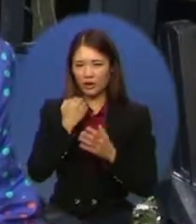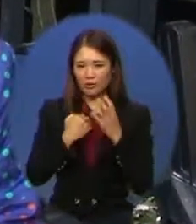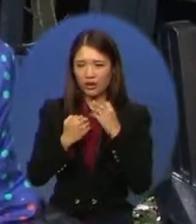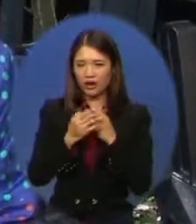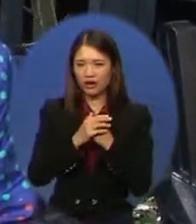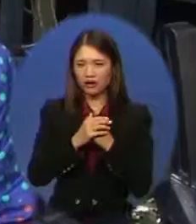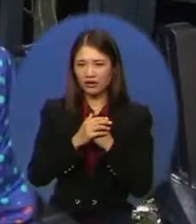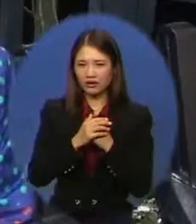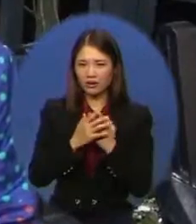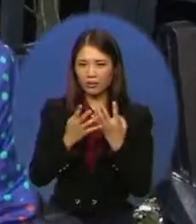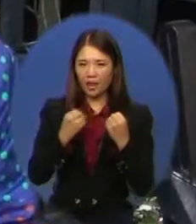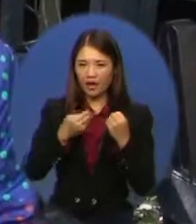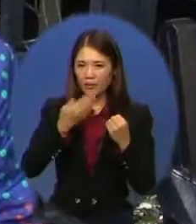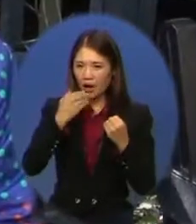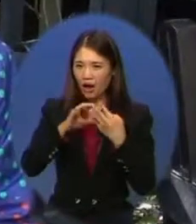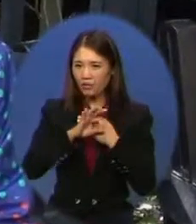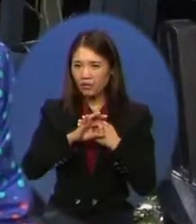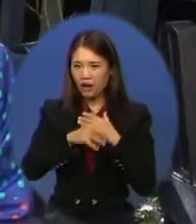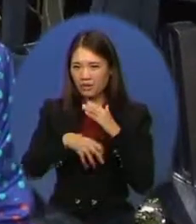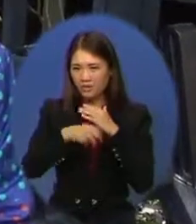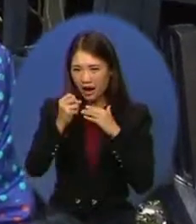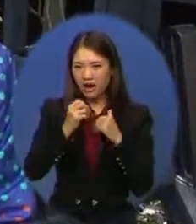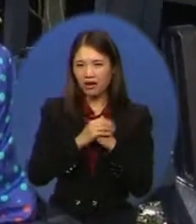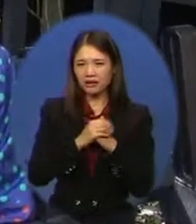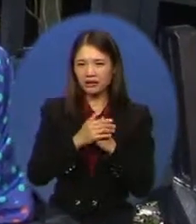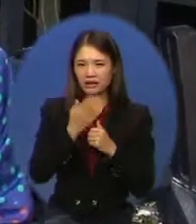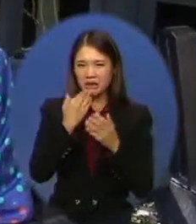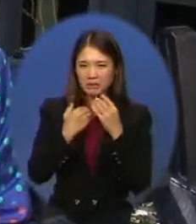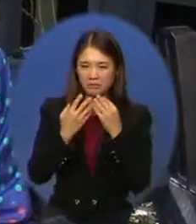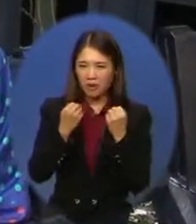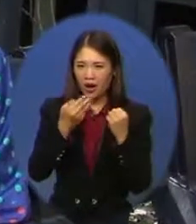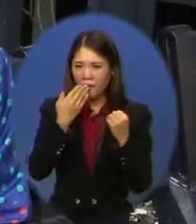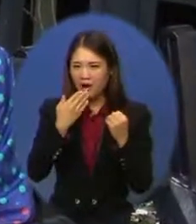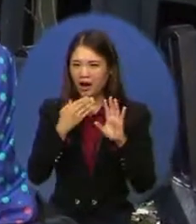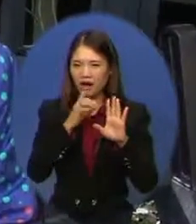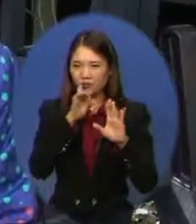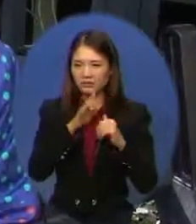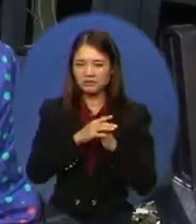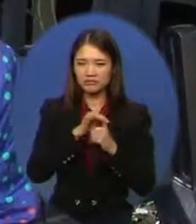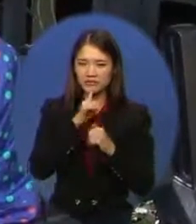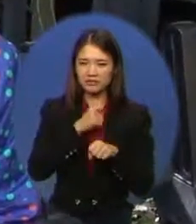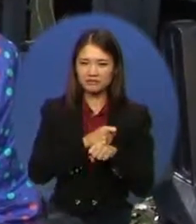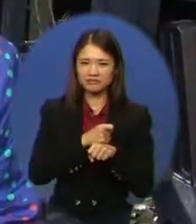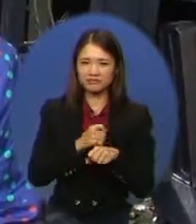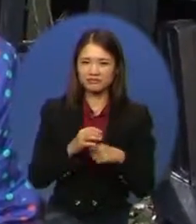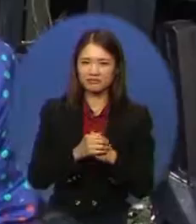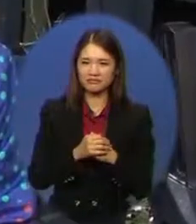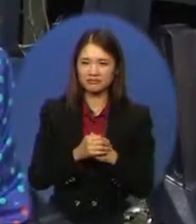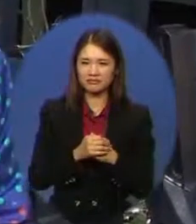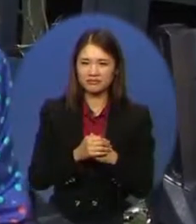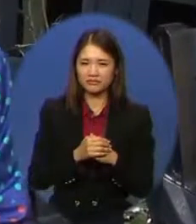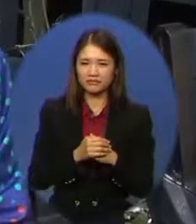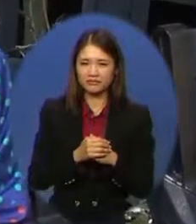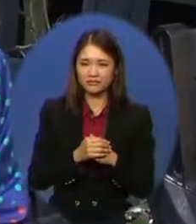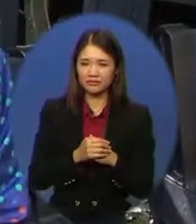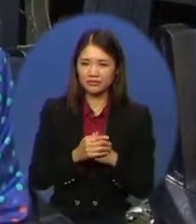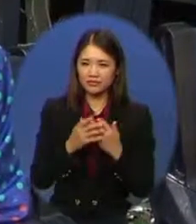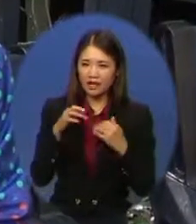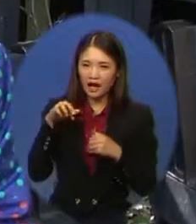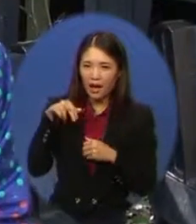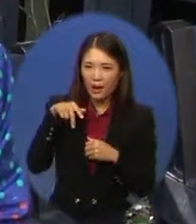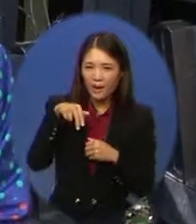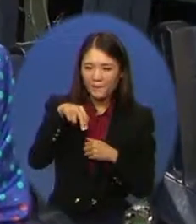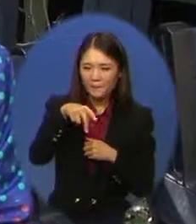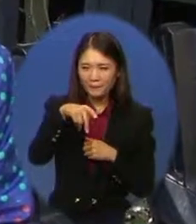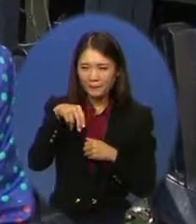많이 집으면 탁 쓰레버려. 많이 와야 된다고. 그치. 당뇨 때문에 안 되지. 안 될게. 많이 걸어보시니까 기분은 어떠세요?